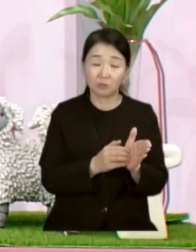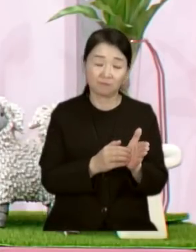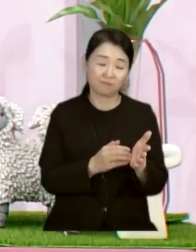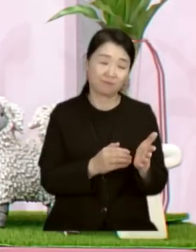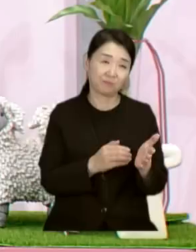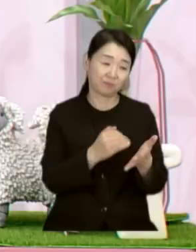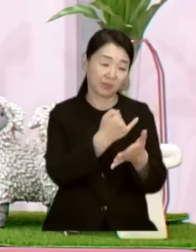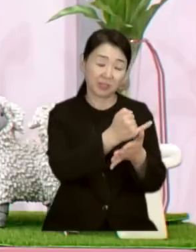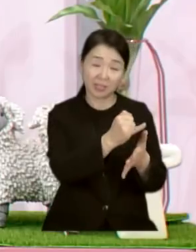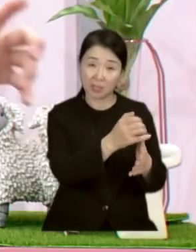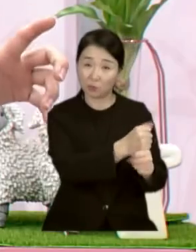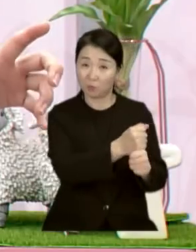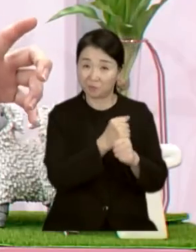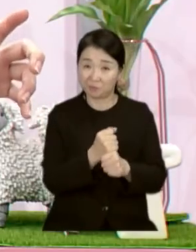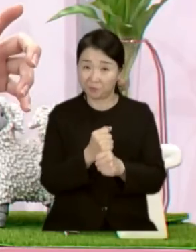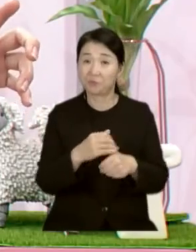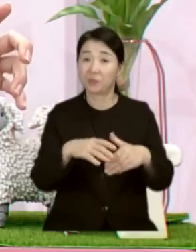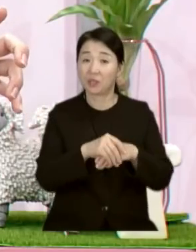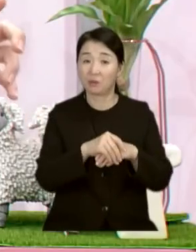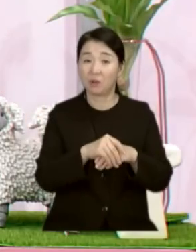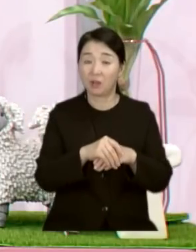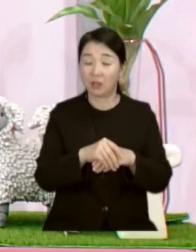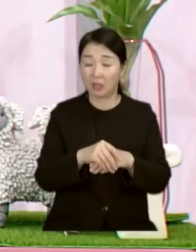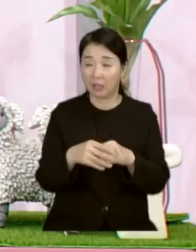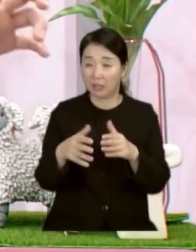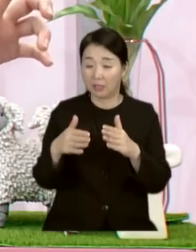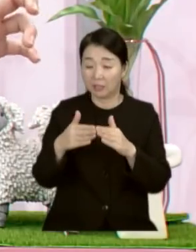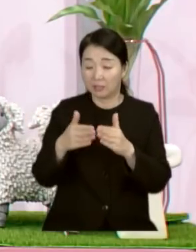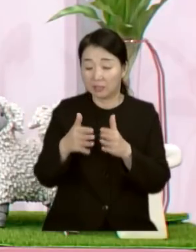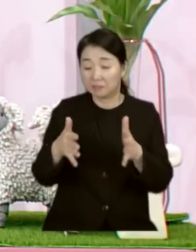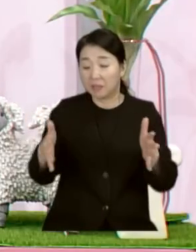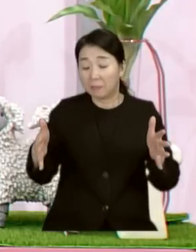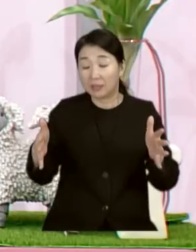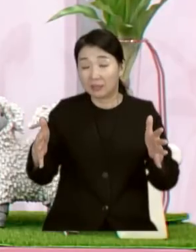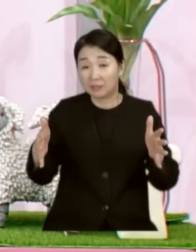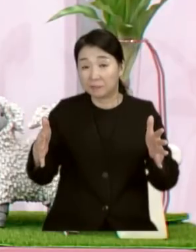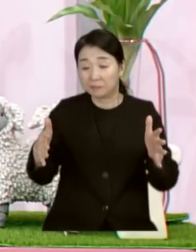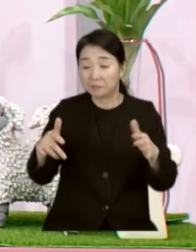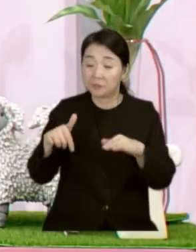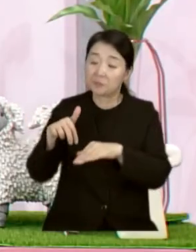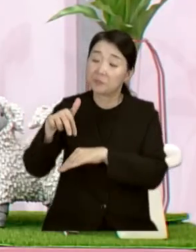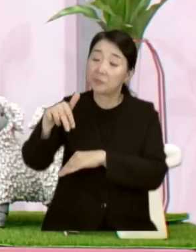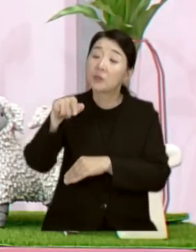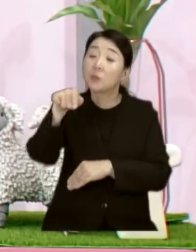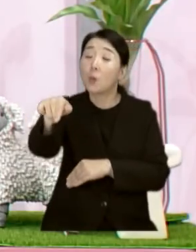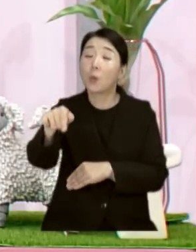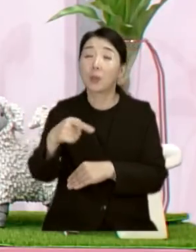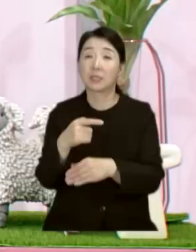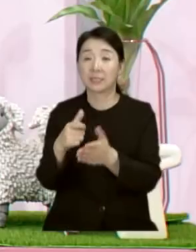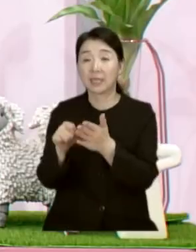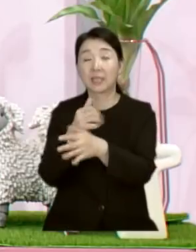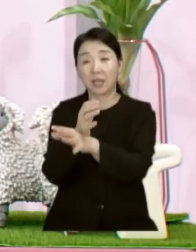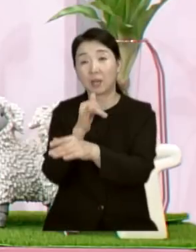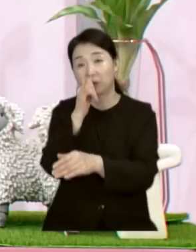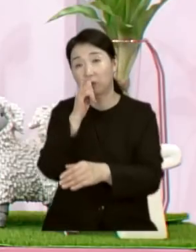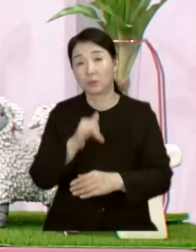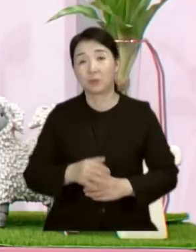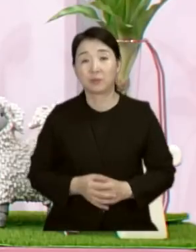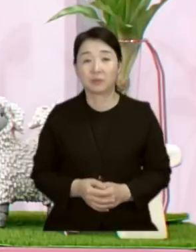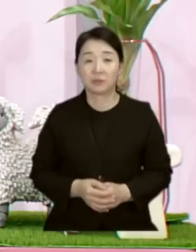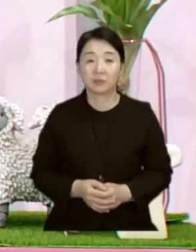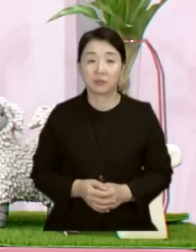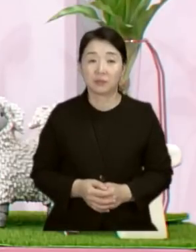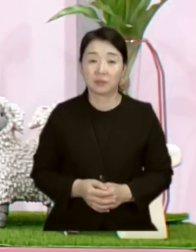잡고 집 아파트 단지 그 조그만 횡단보도 하나만 건너면 장난감 가게가 있어요. 저